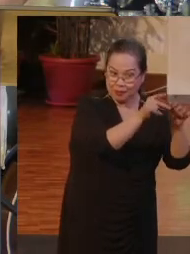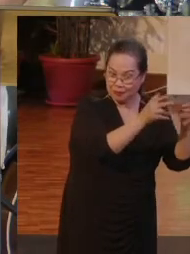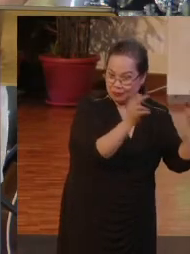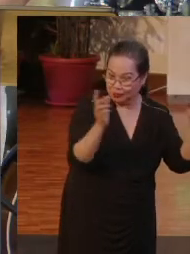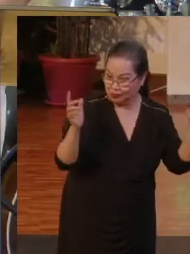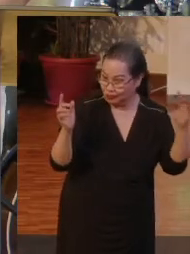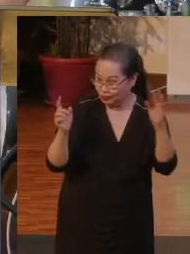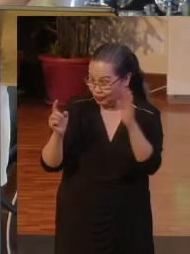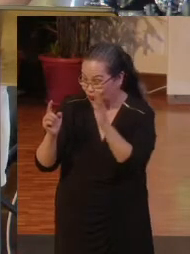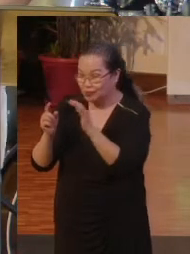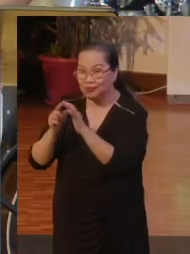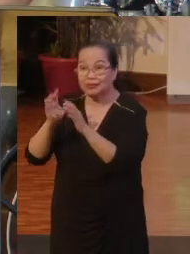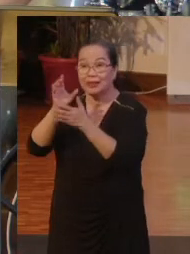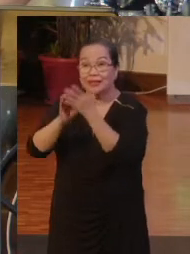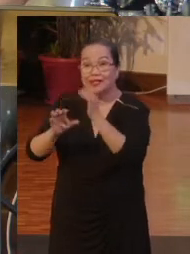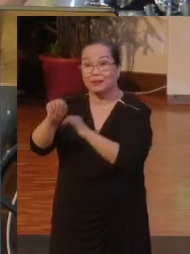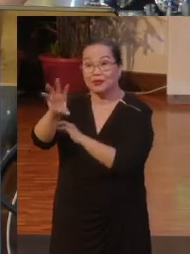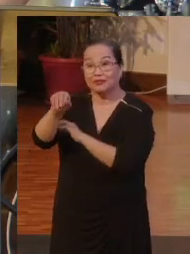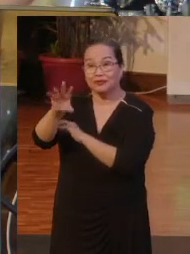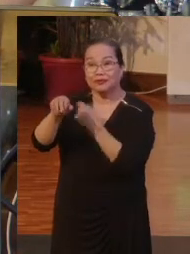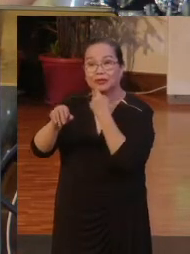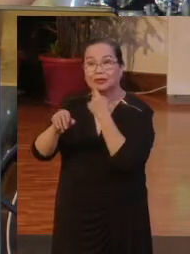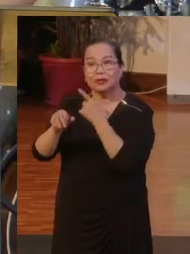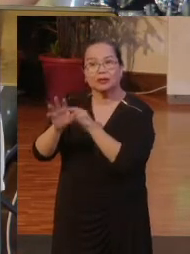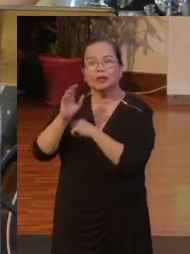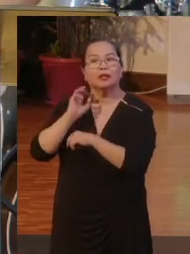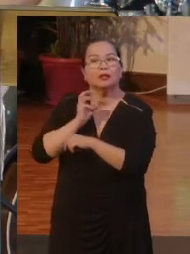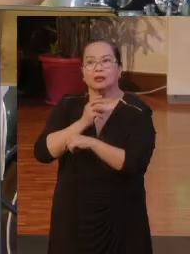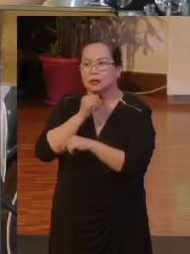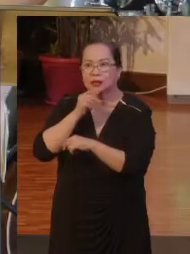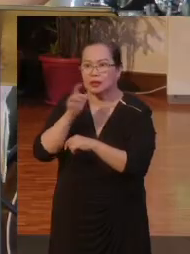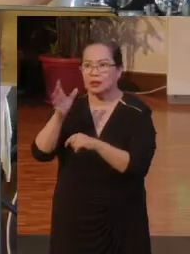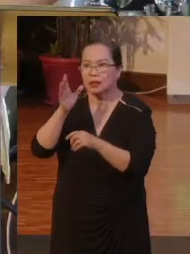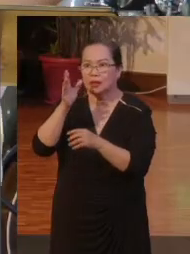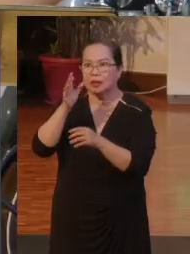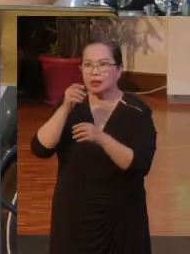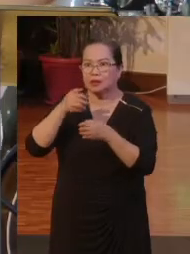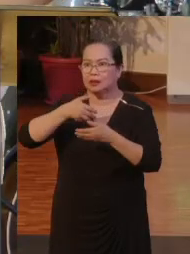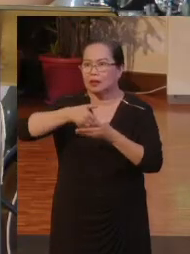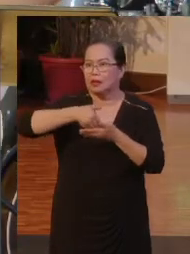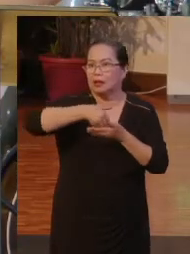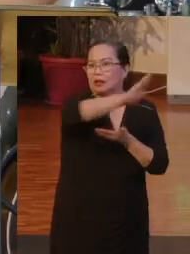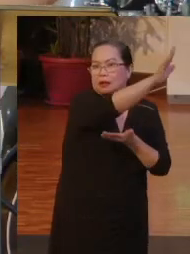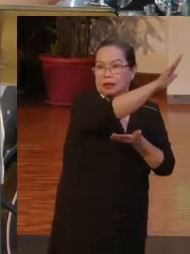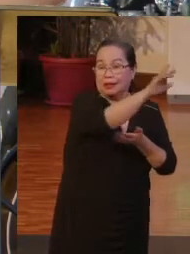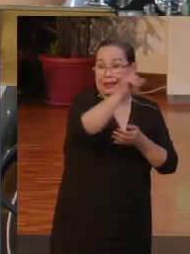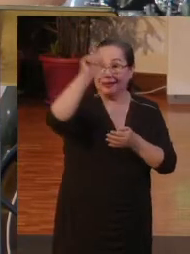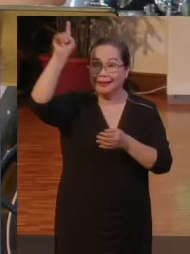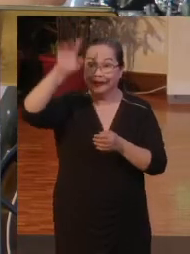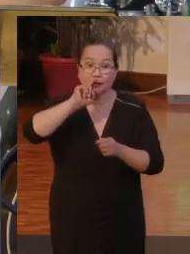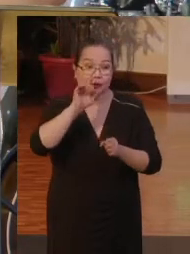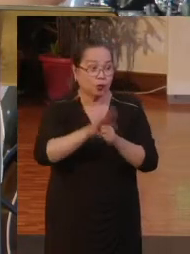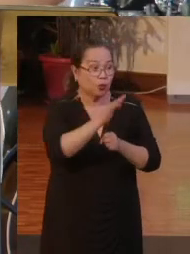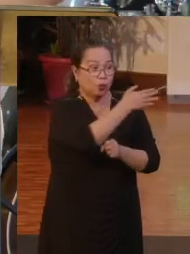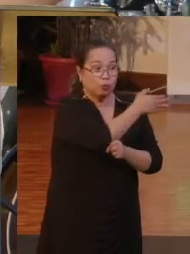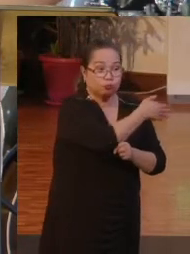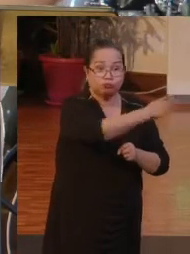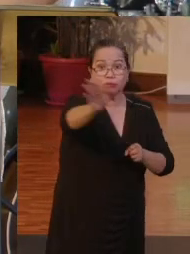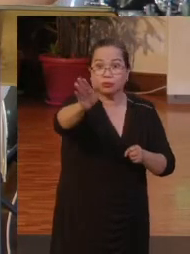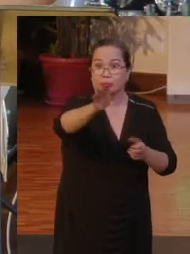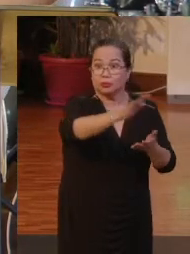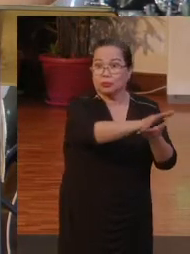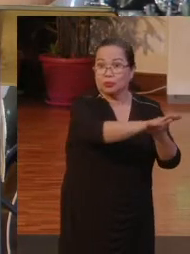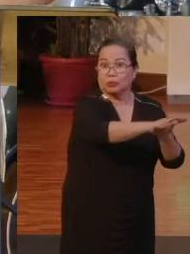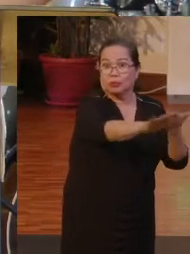Naalala niyo sa chapter 13 na hindi pa nila lubos na pinapalayas ang lahat ng kanilang kalaban?